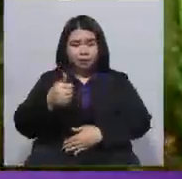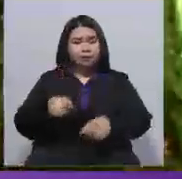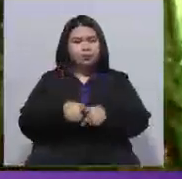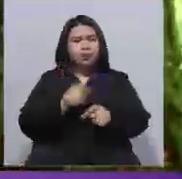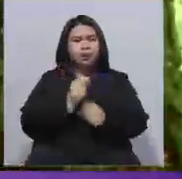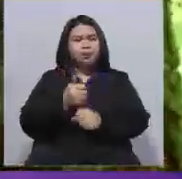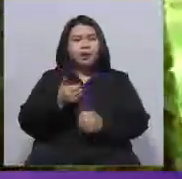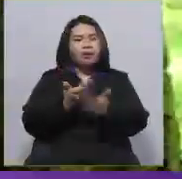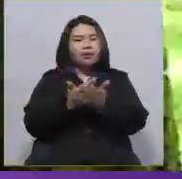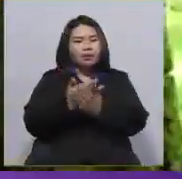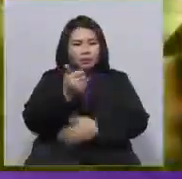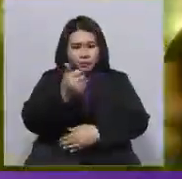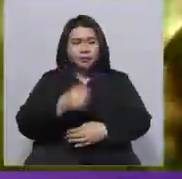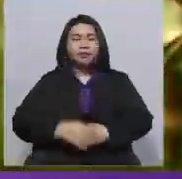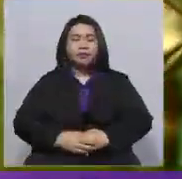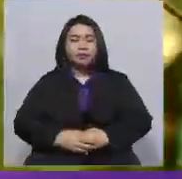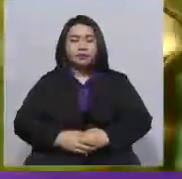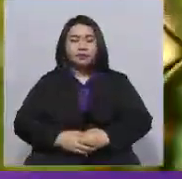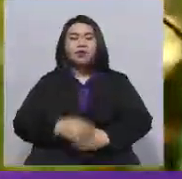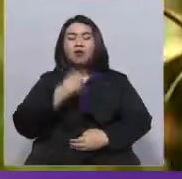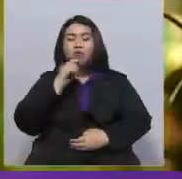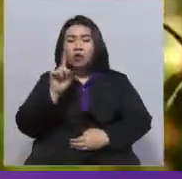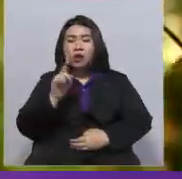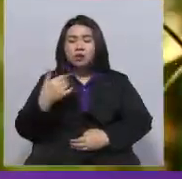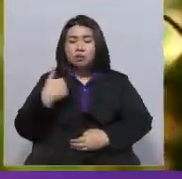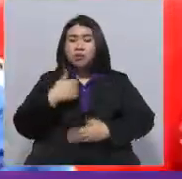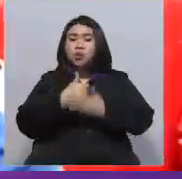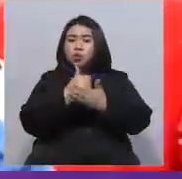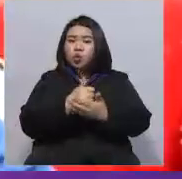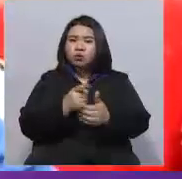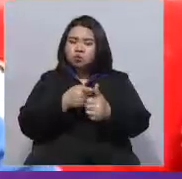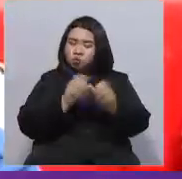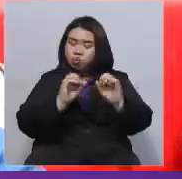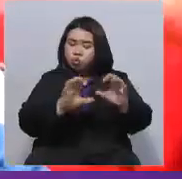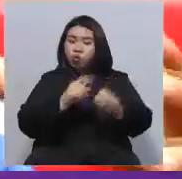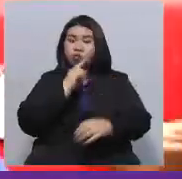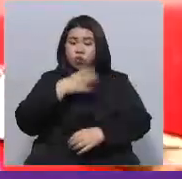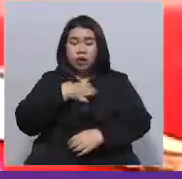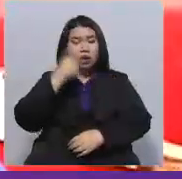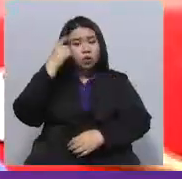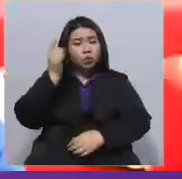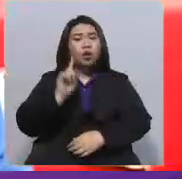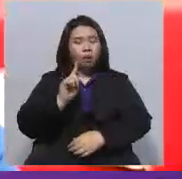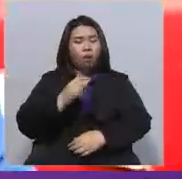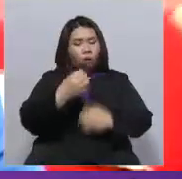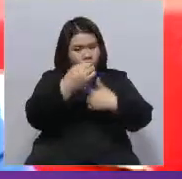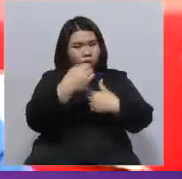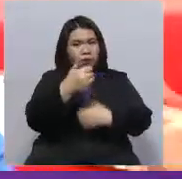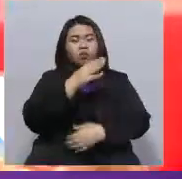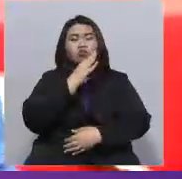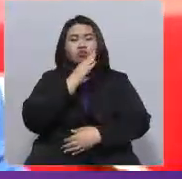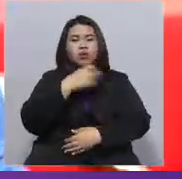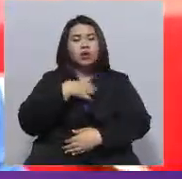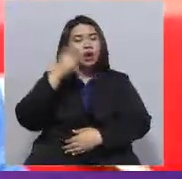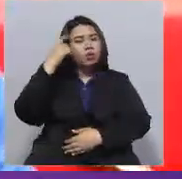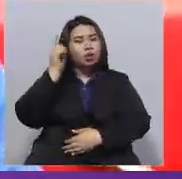ผลิตได้ราคาดีเขาจะสนับสนุนเรื่ององความรู้ต่างๆที่เราอยากจะรู้เงี้ยว่าสมาชิกอยากรู้เ